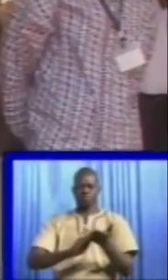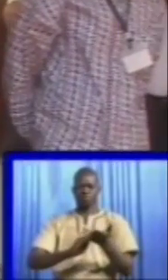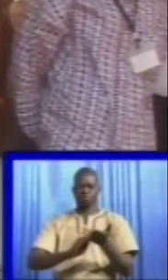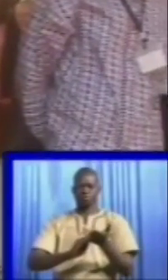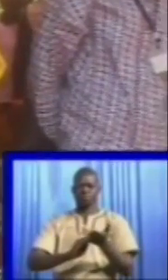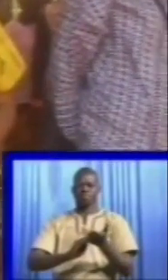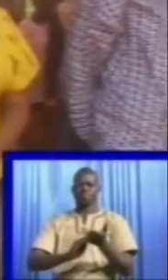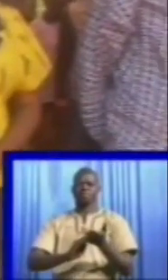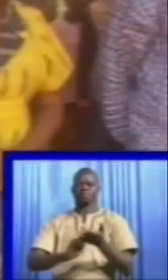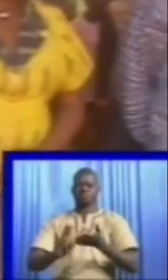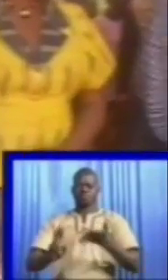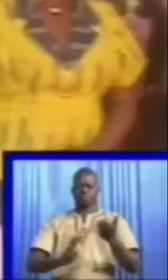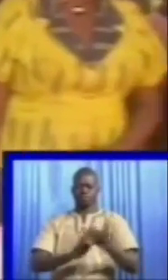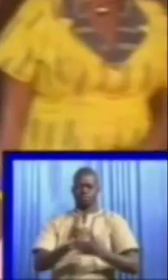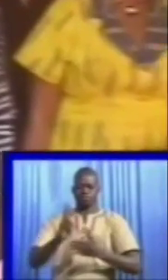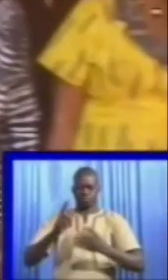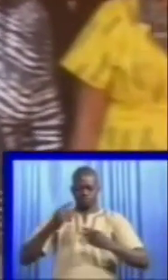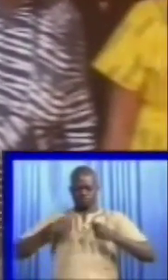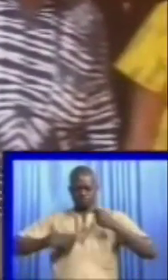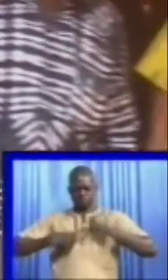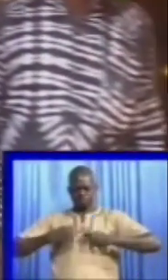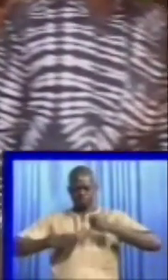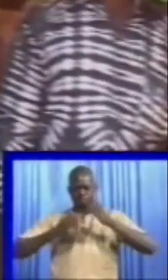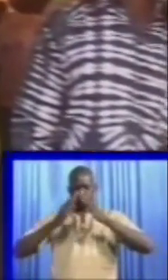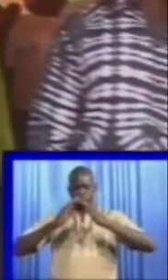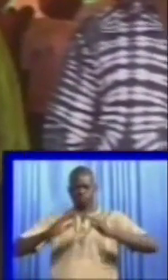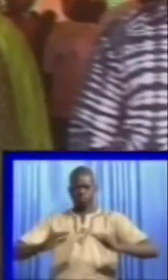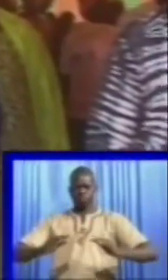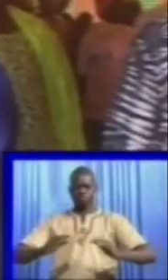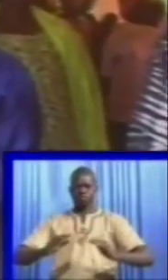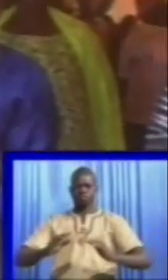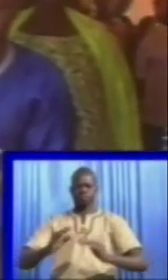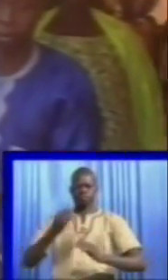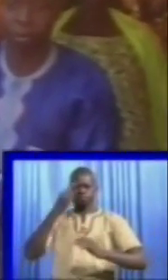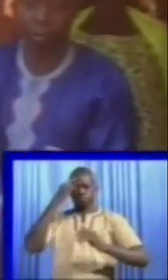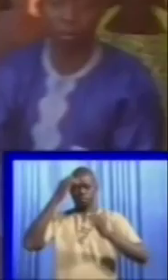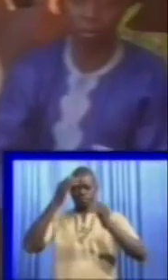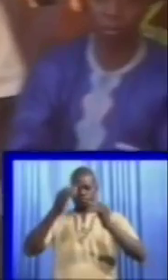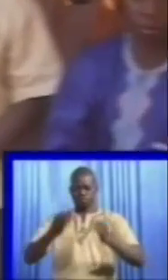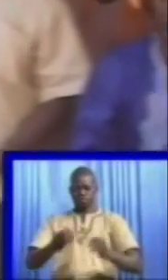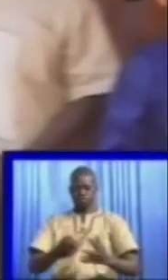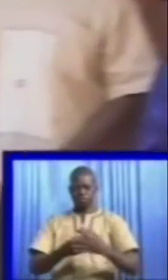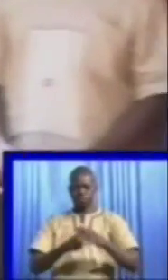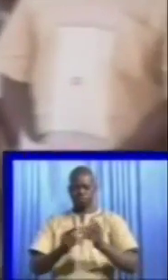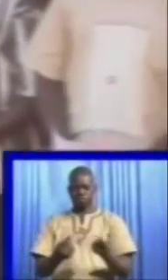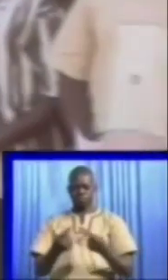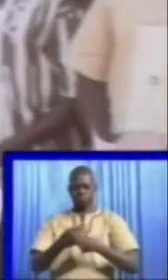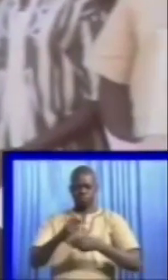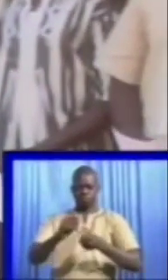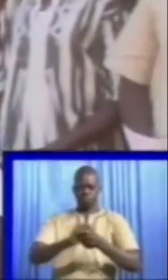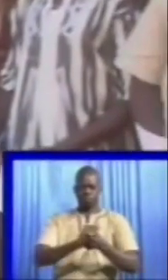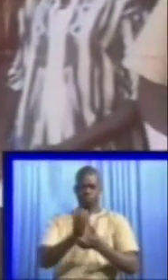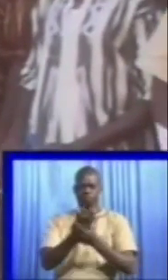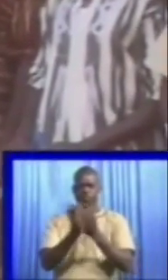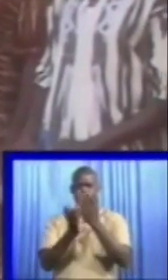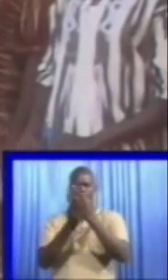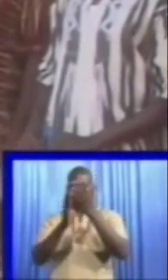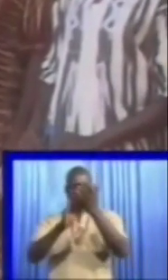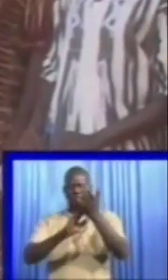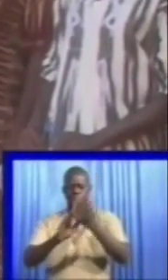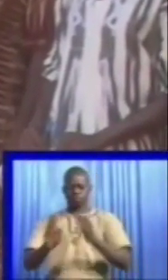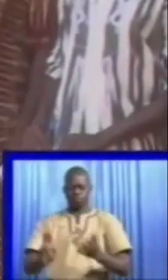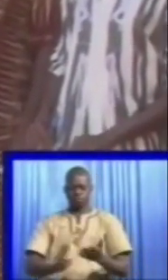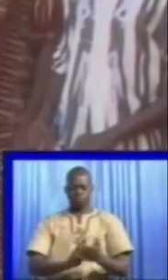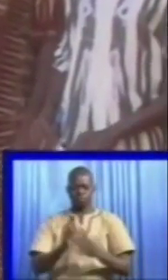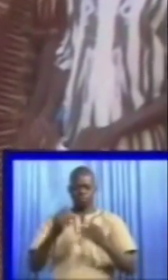Et d'utiliser des toilettes. Je m'engage à partir d'aujourd'hui de me laver les mains au savon et